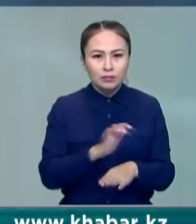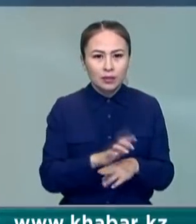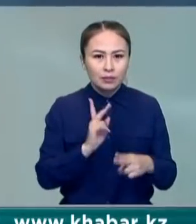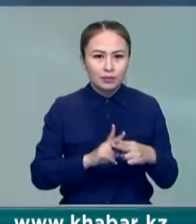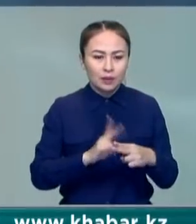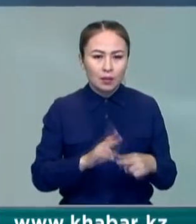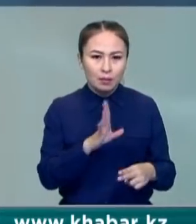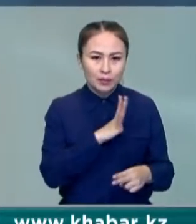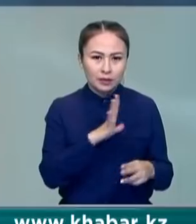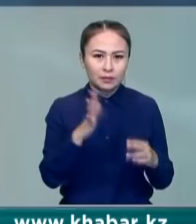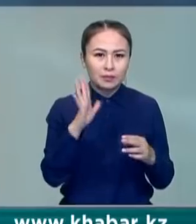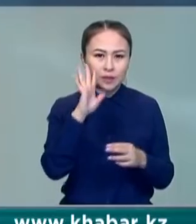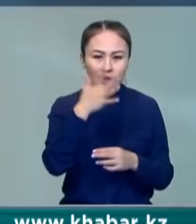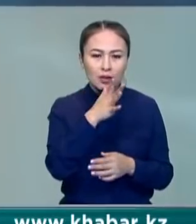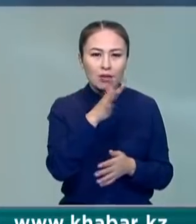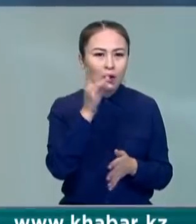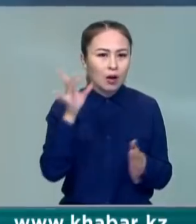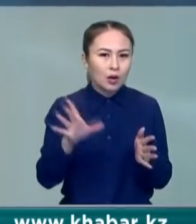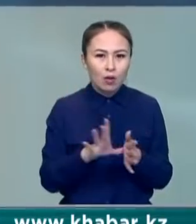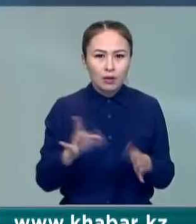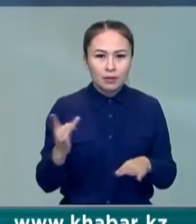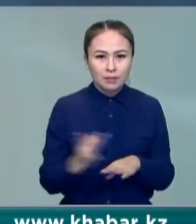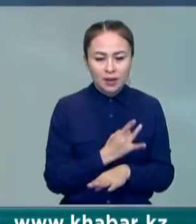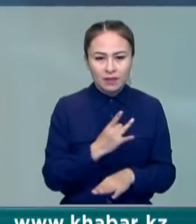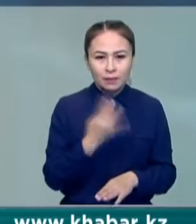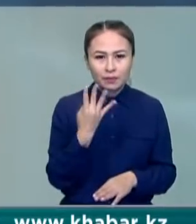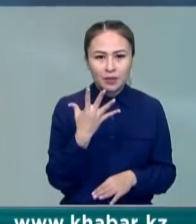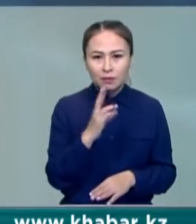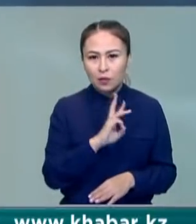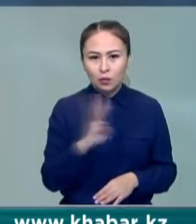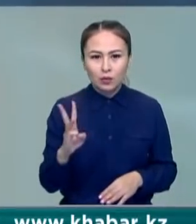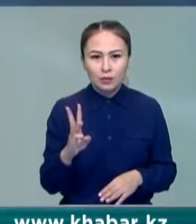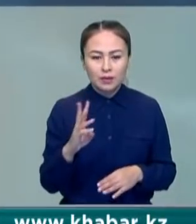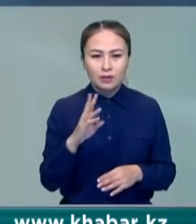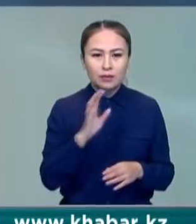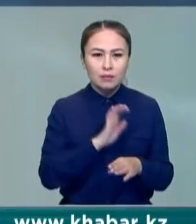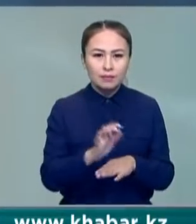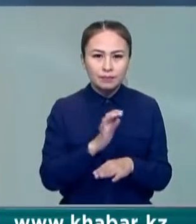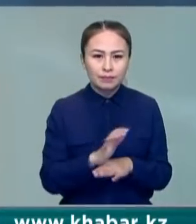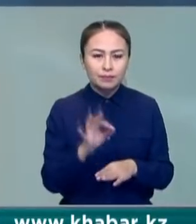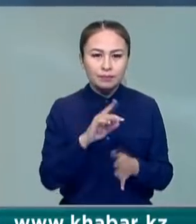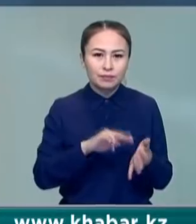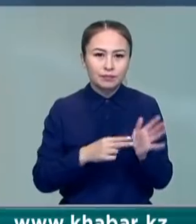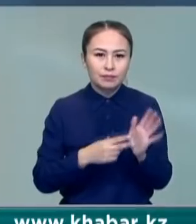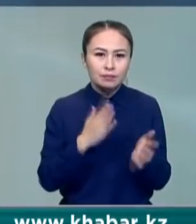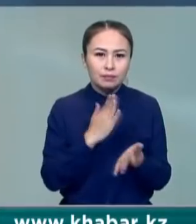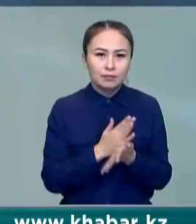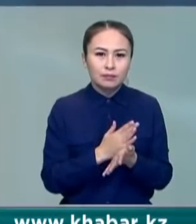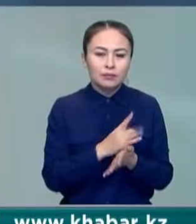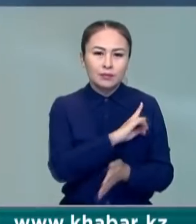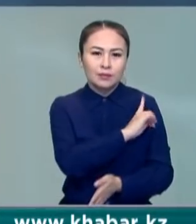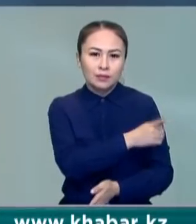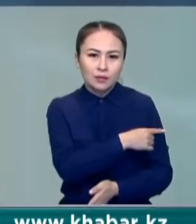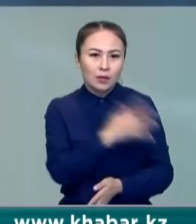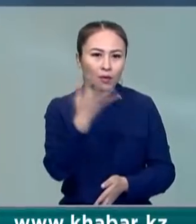кәсіпорын қолданысқа берілген 5 жылдағы рекордтық көрсеткіш. Жыл соңына дейін 45 миллион тонна мыс кенін алу жоспарланып отыр. Толық